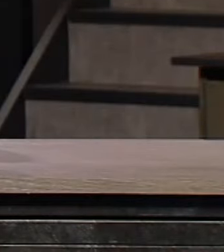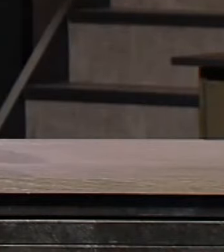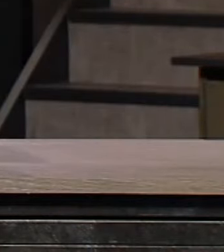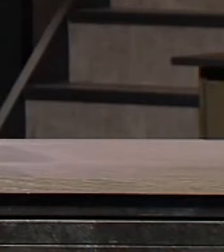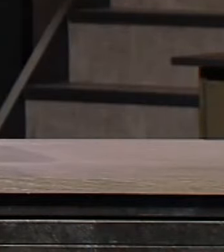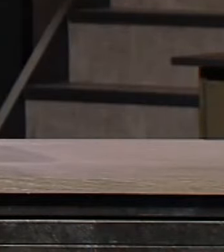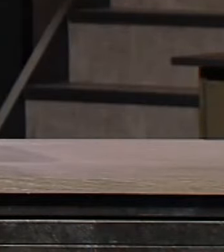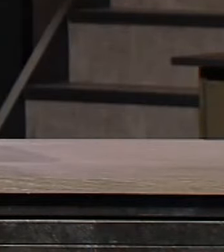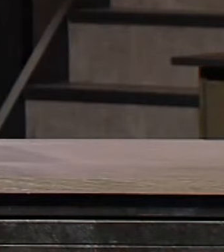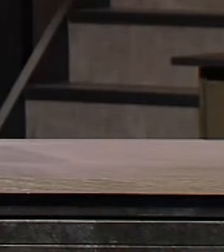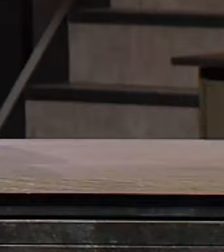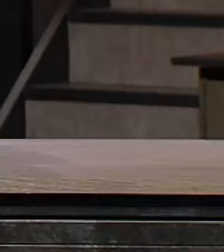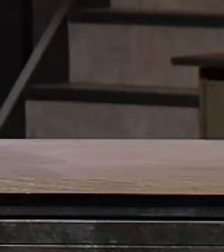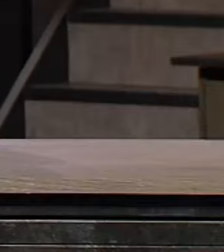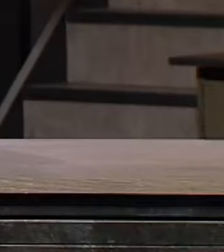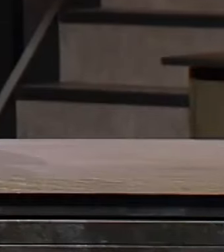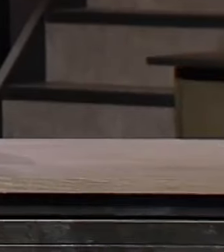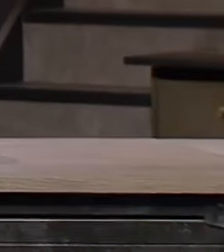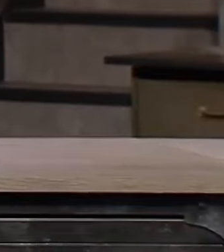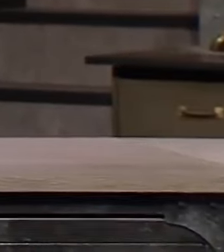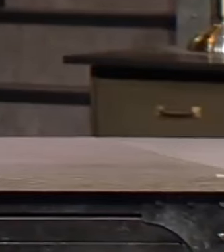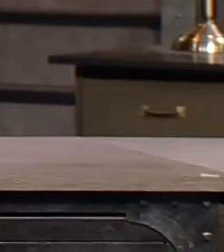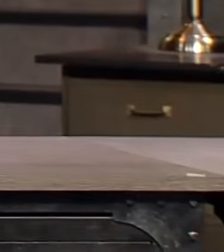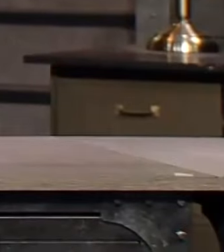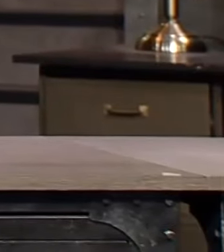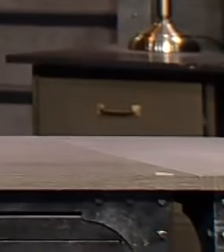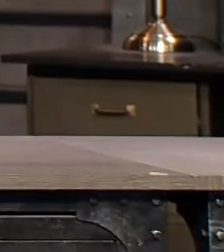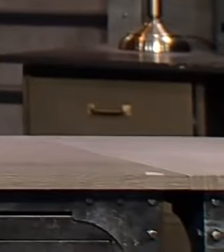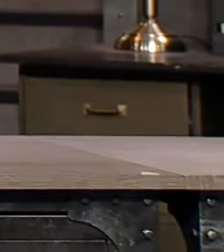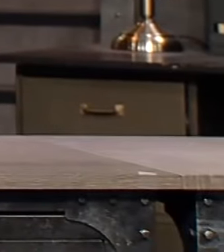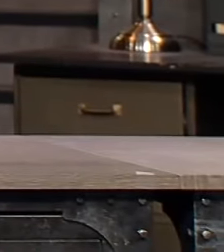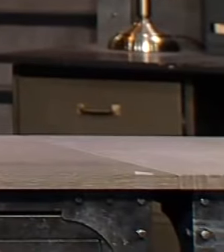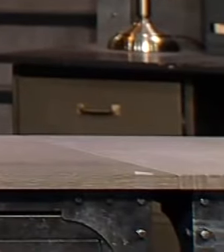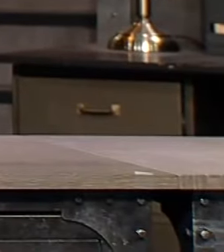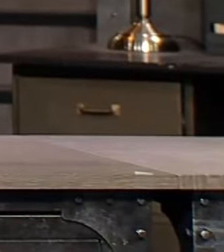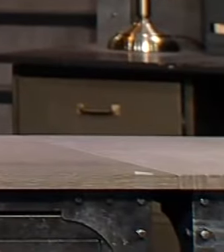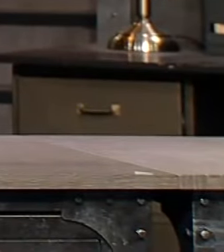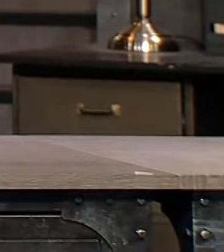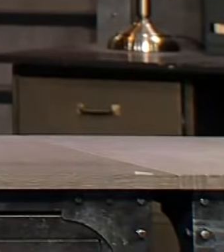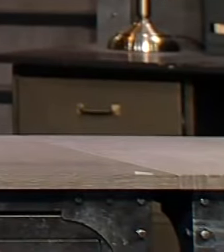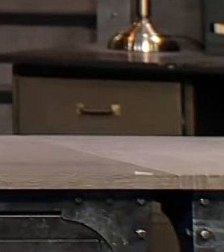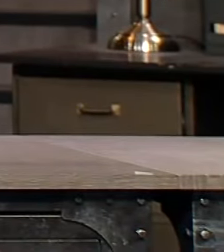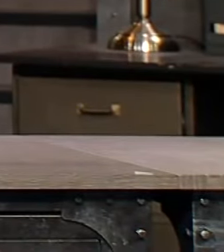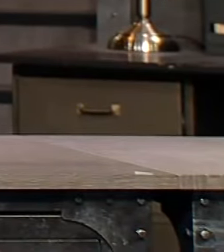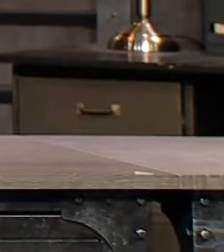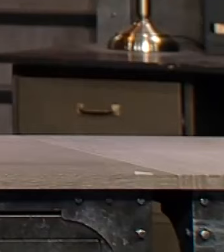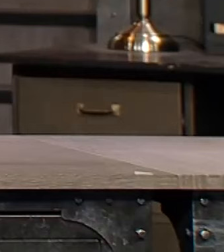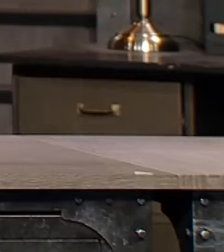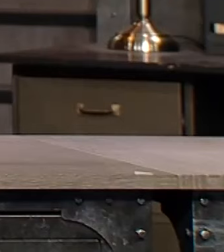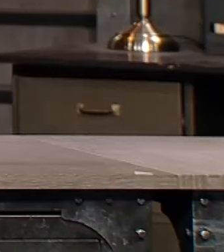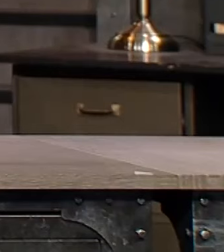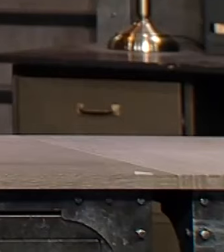여기 빨리 좀 눌러라. 빨리 눌러야겠다. 가족 여러분, 구독하기는 여기요.